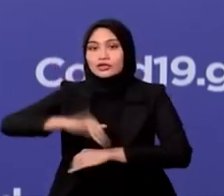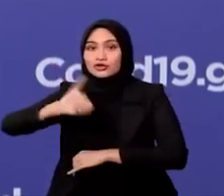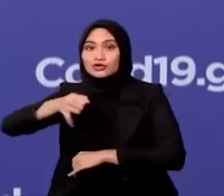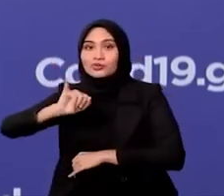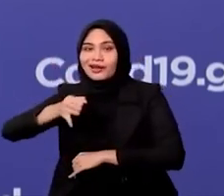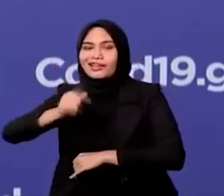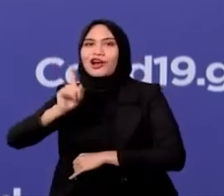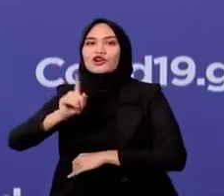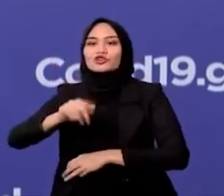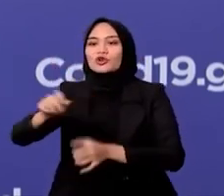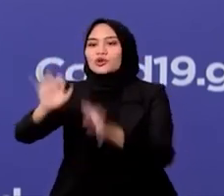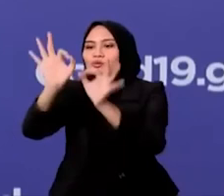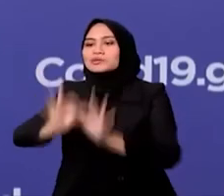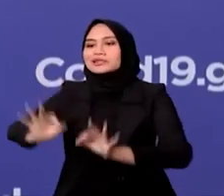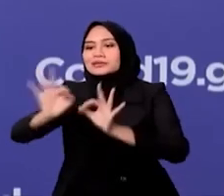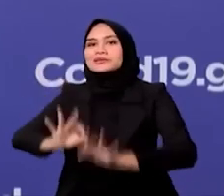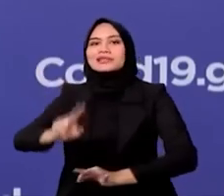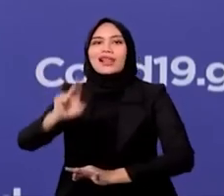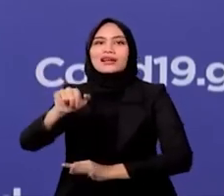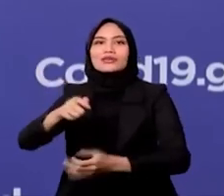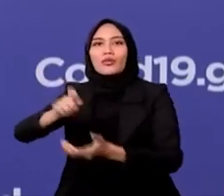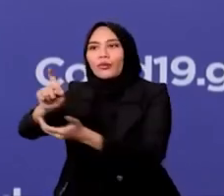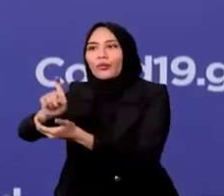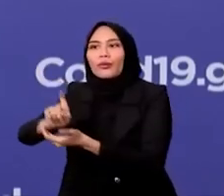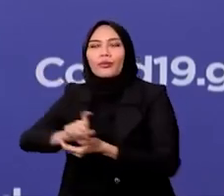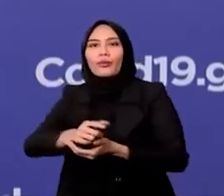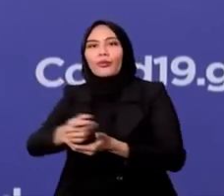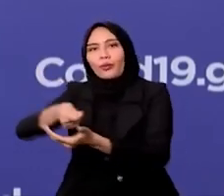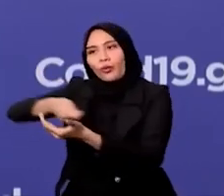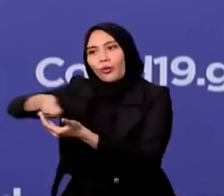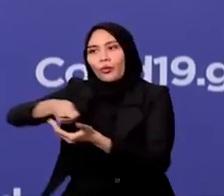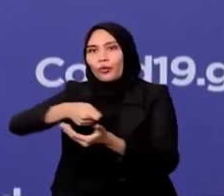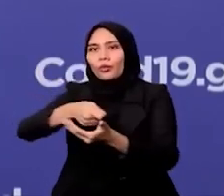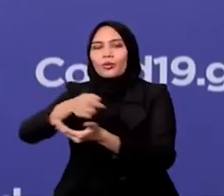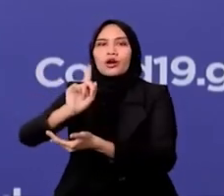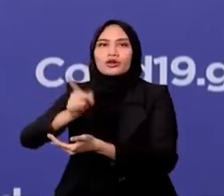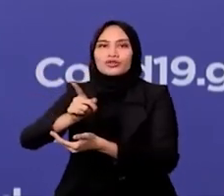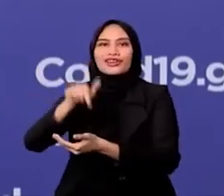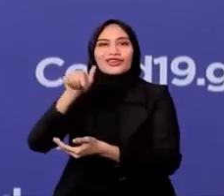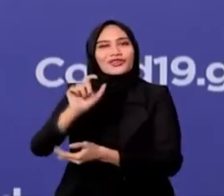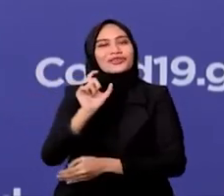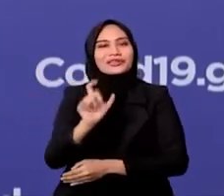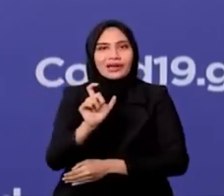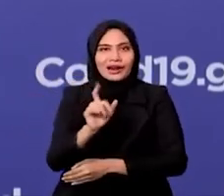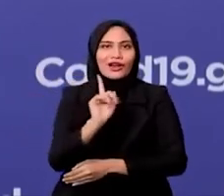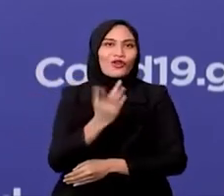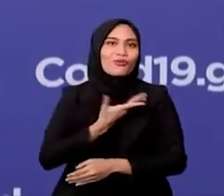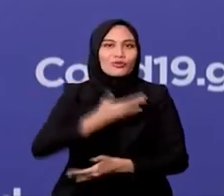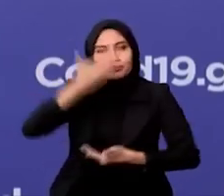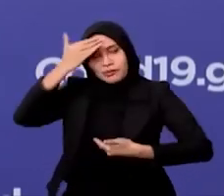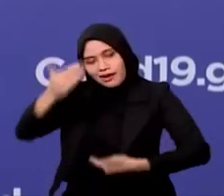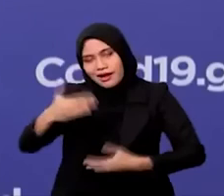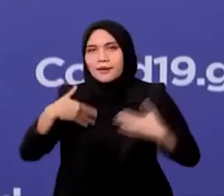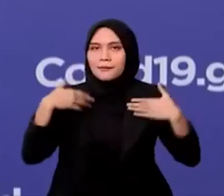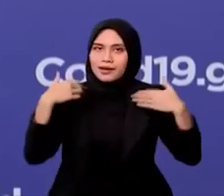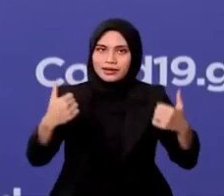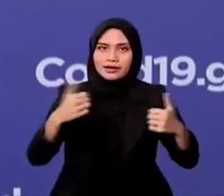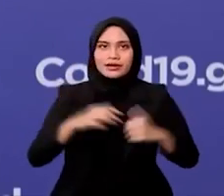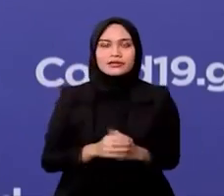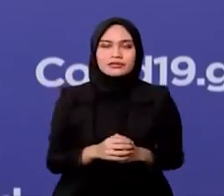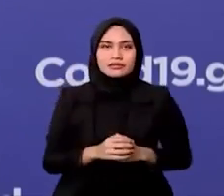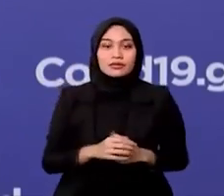lagi itu adalah cara kita untuk melaksanakan ibadah dengan baik untuk